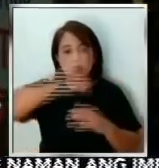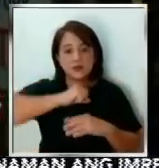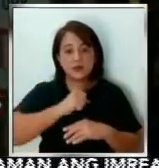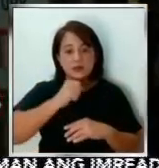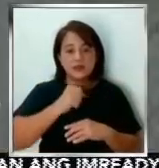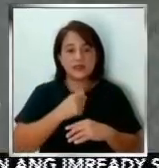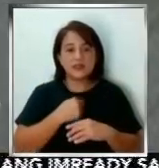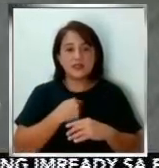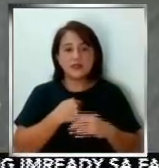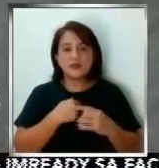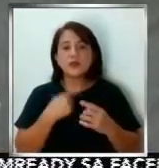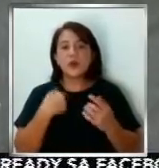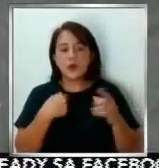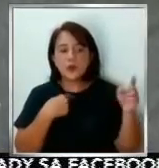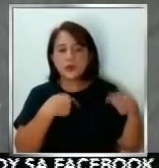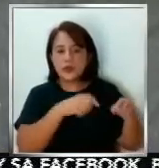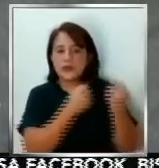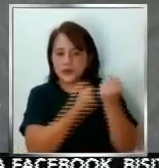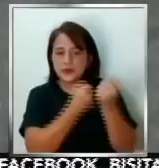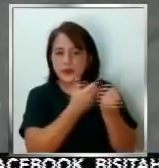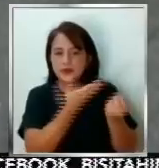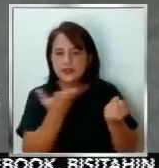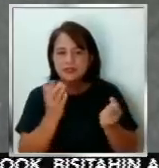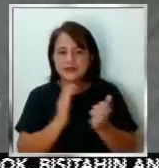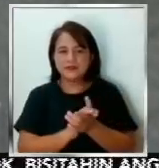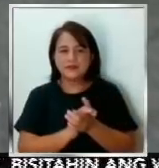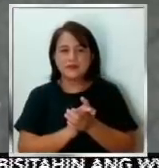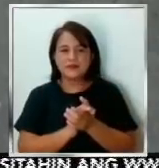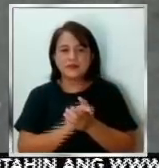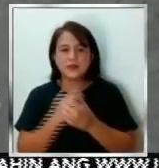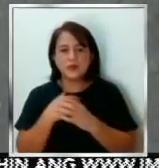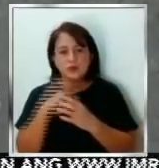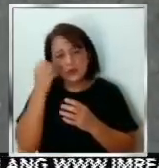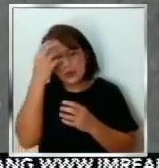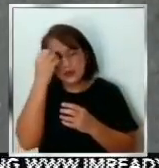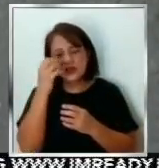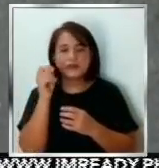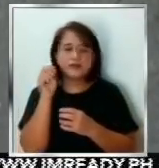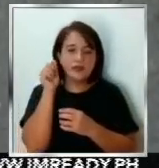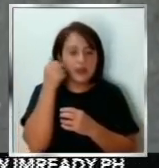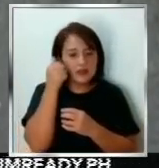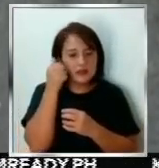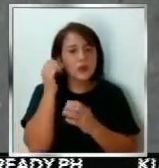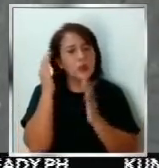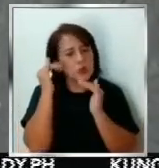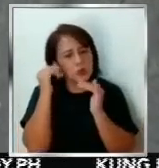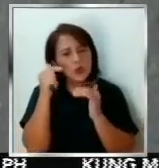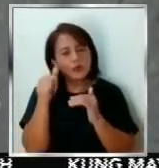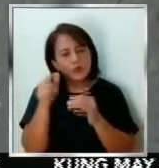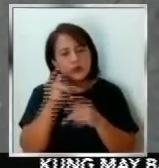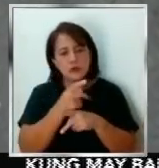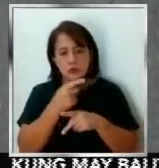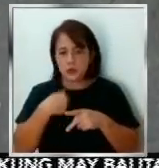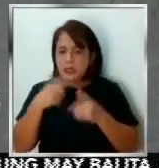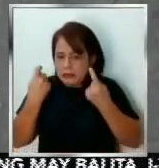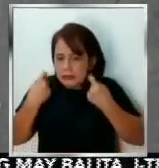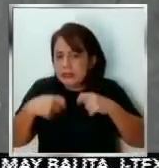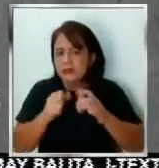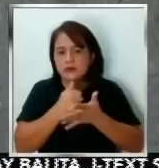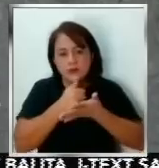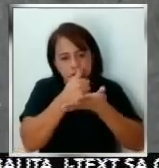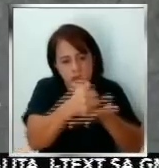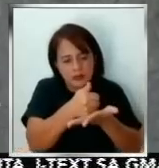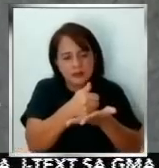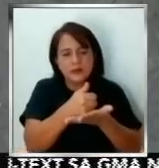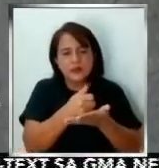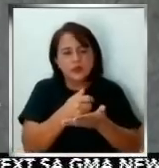tinatangkilik namin. Lola, tita, sana okay lang kayo dyan. Hanggat may matutulong kami, bibigyan po